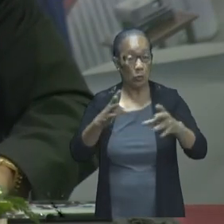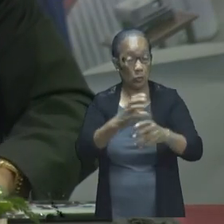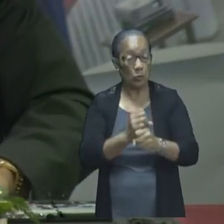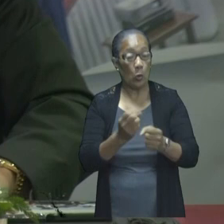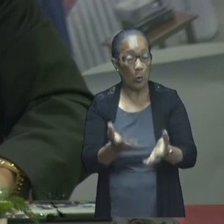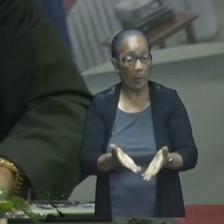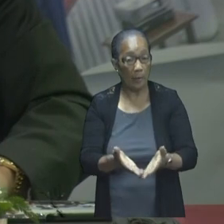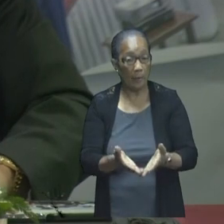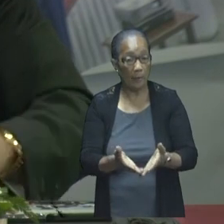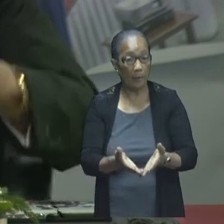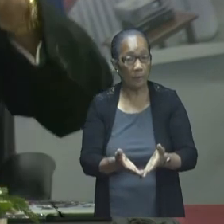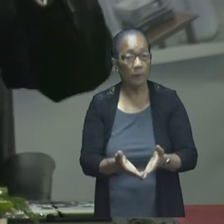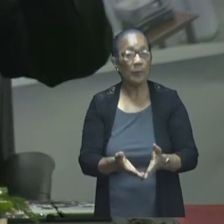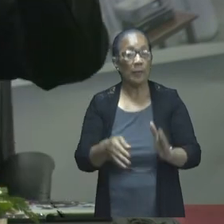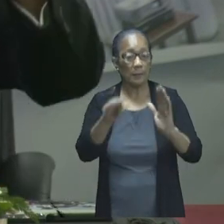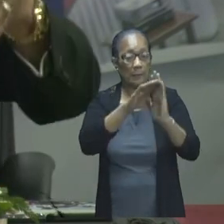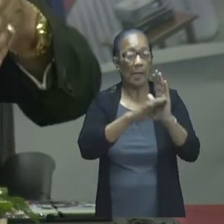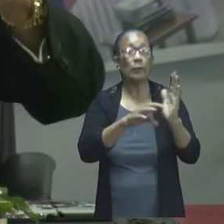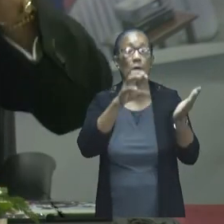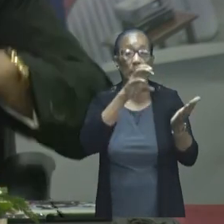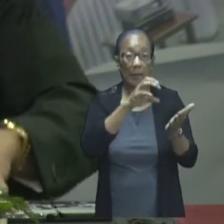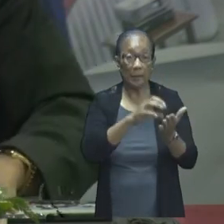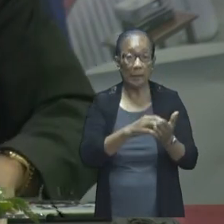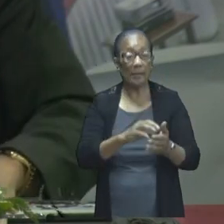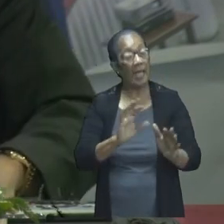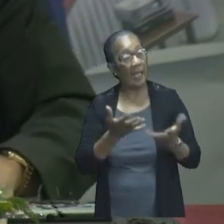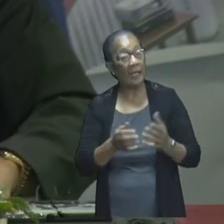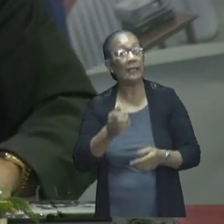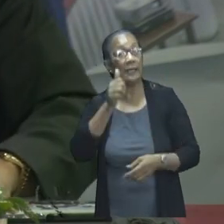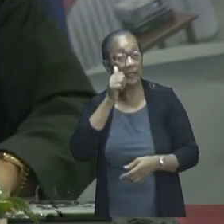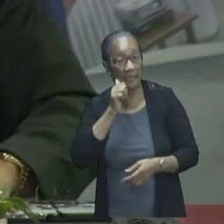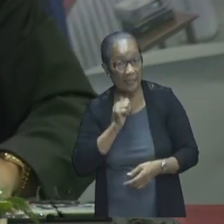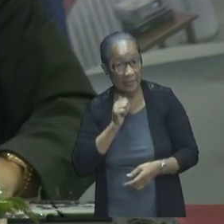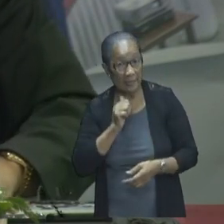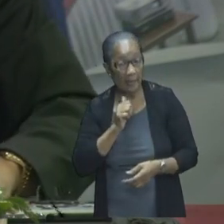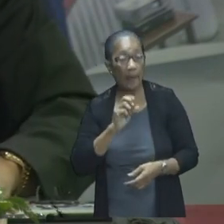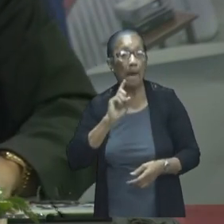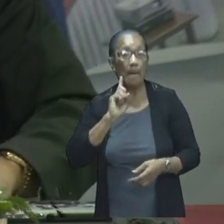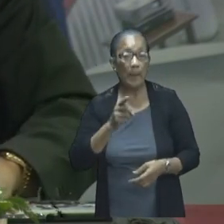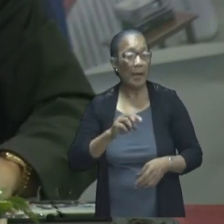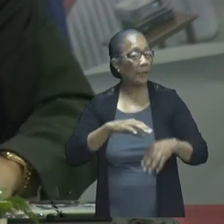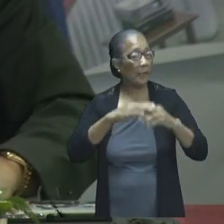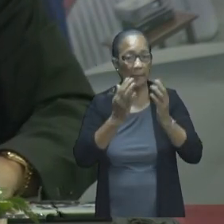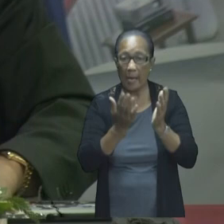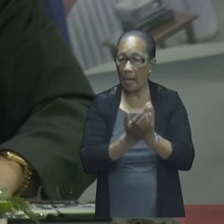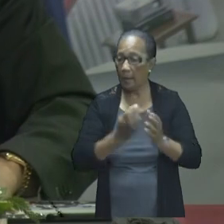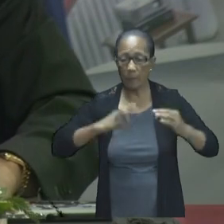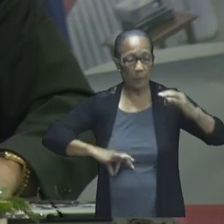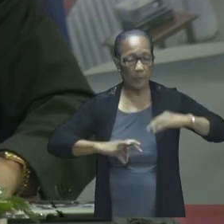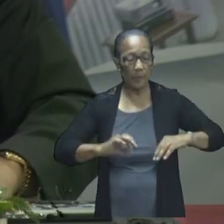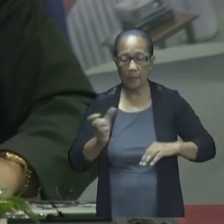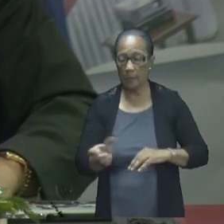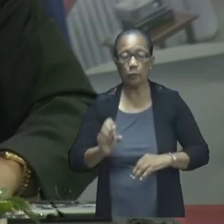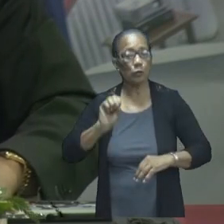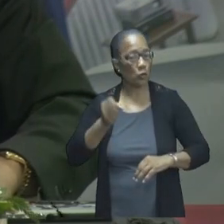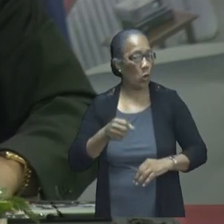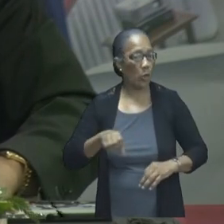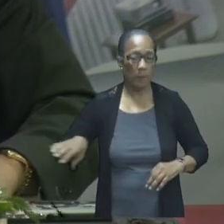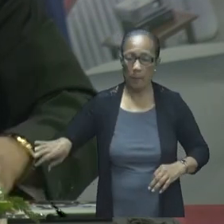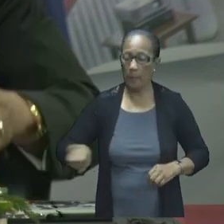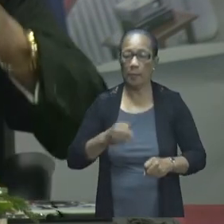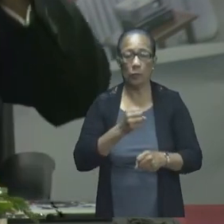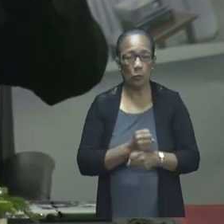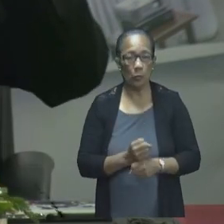staat op begin mijn veters al die meeting gister plaatsvinden merk de middelste zware beschikbaar vanwege dna vergadering als pad kwam komende week